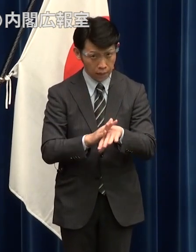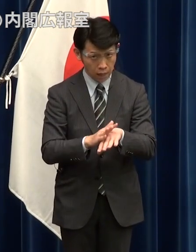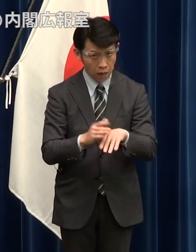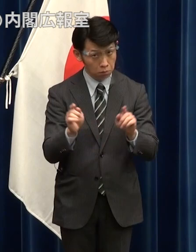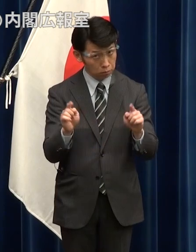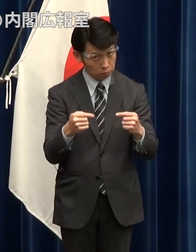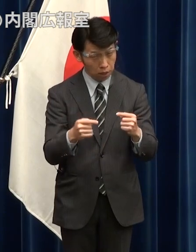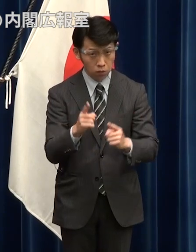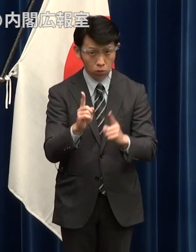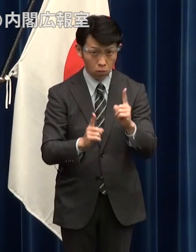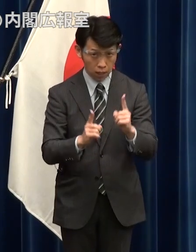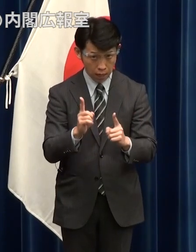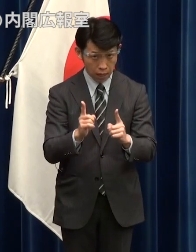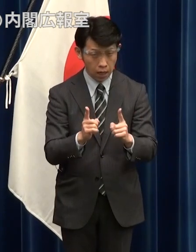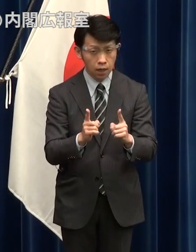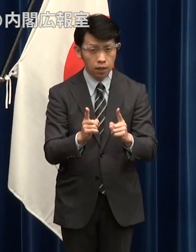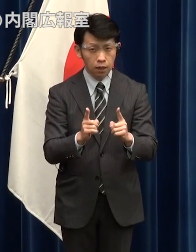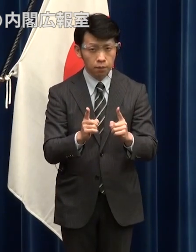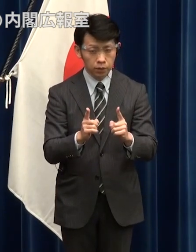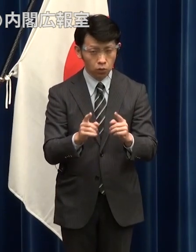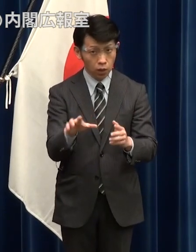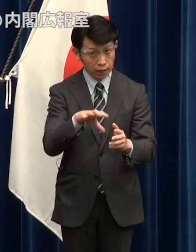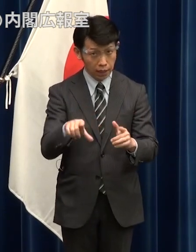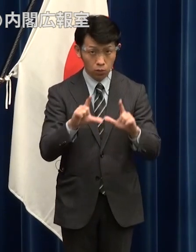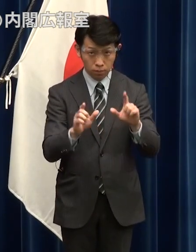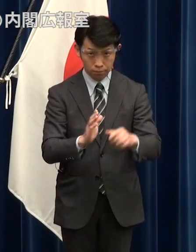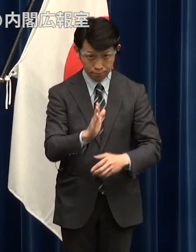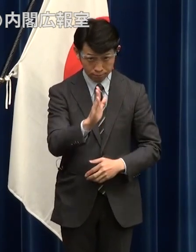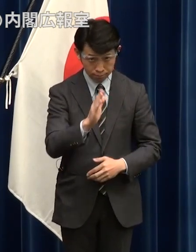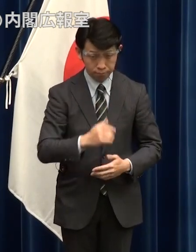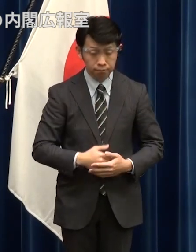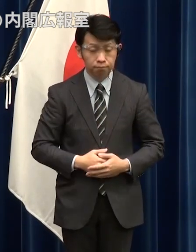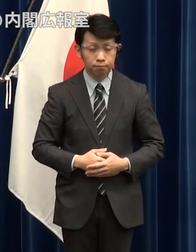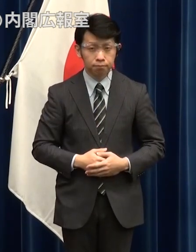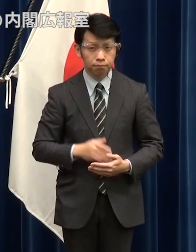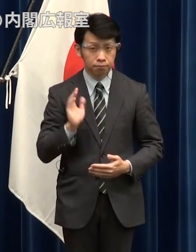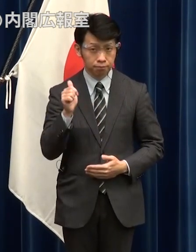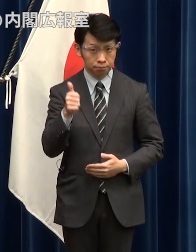られるのかどうかも含めてですね、その点をお願いいたします。